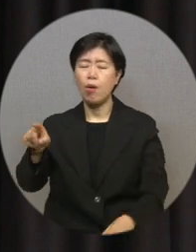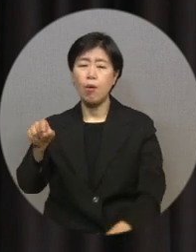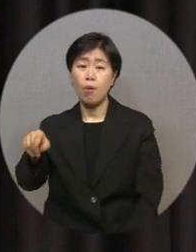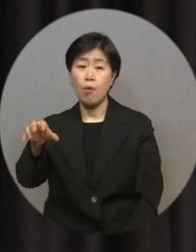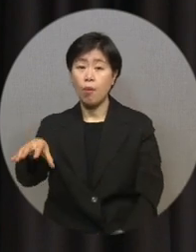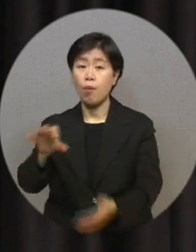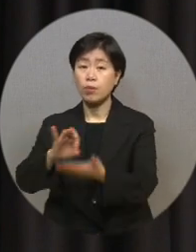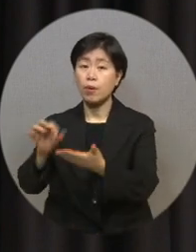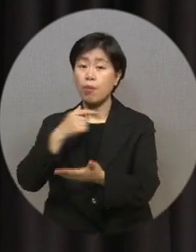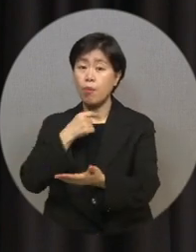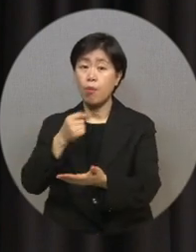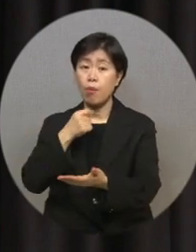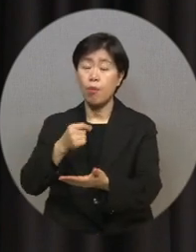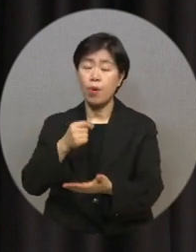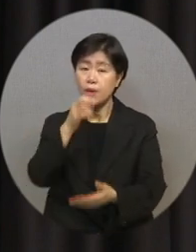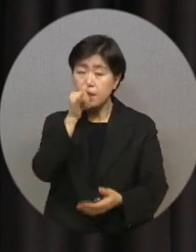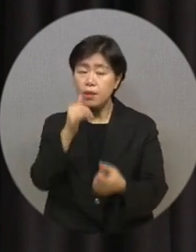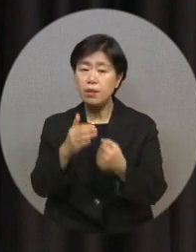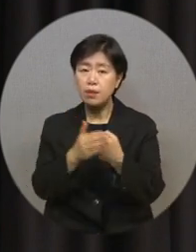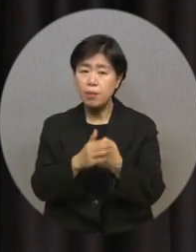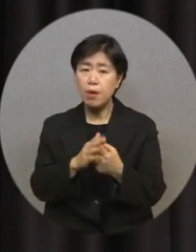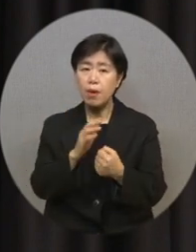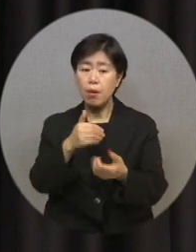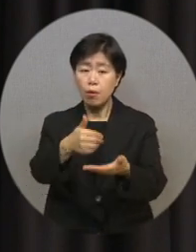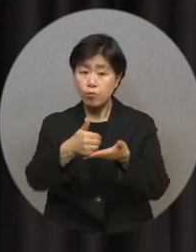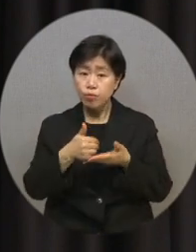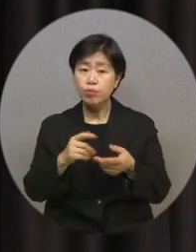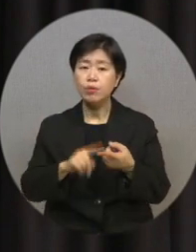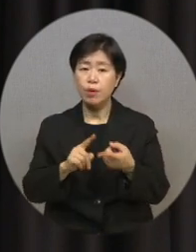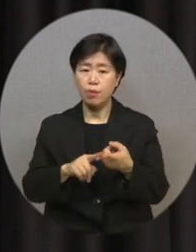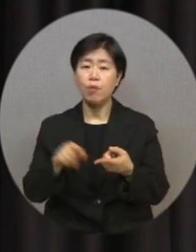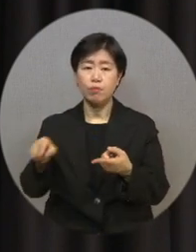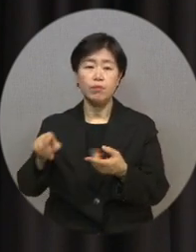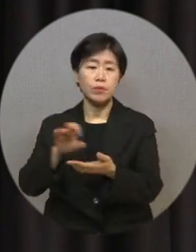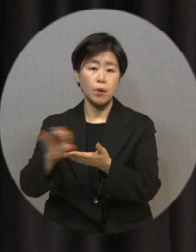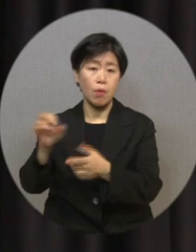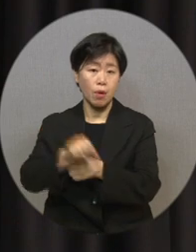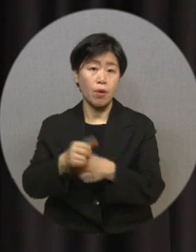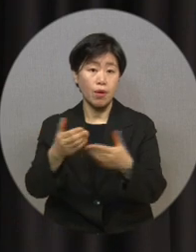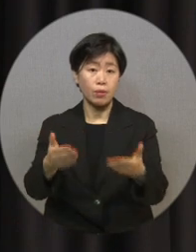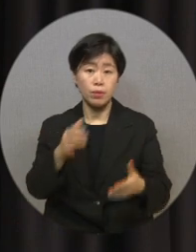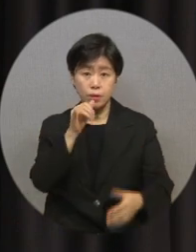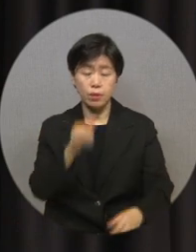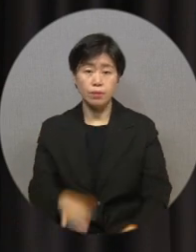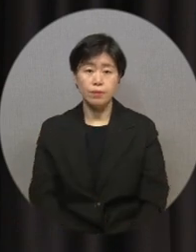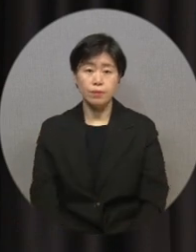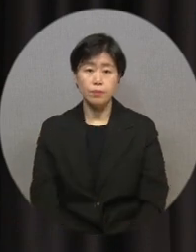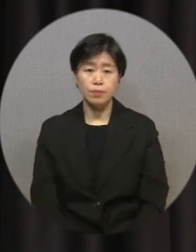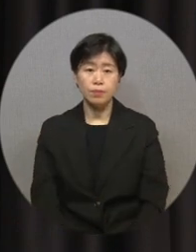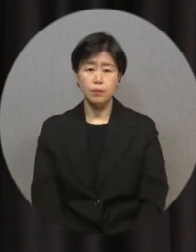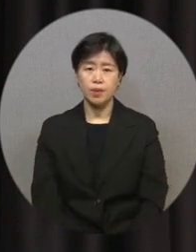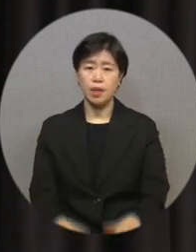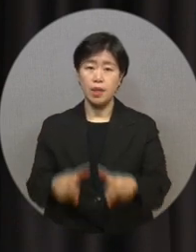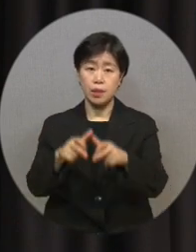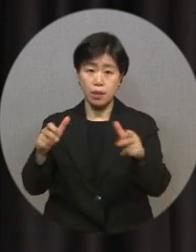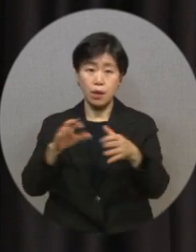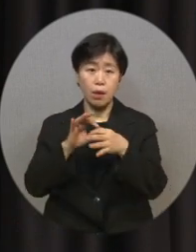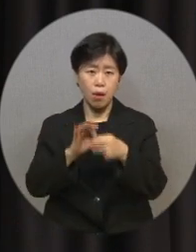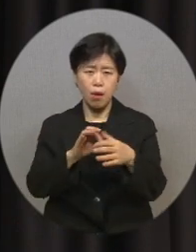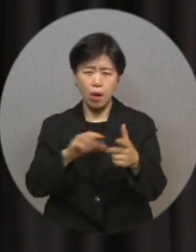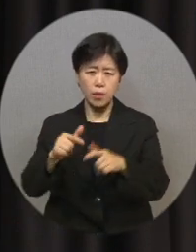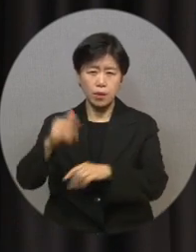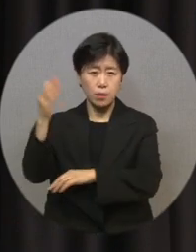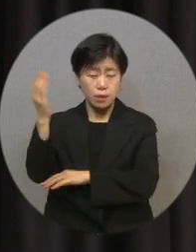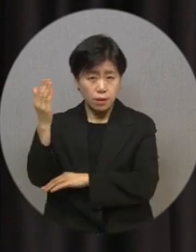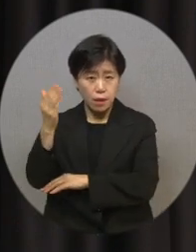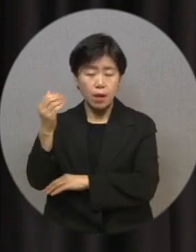있고요 그리고 월 한 2천 여분 정도 넘게 어 장애계 굵직한 뭐 세미나라는 정책